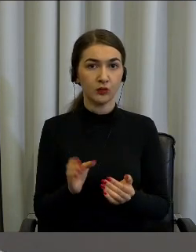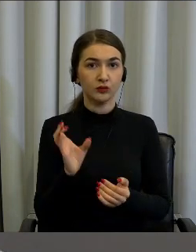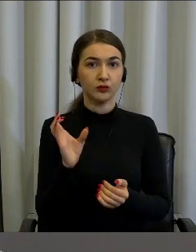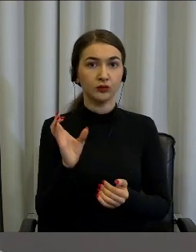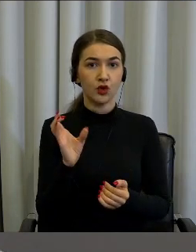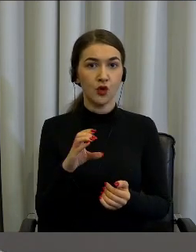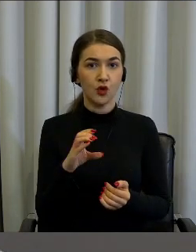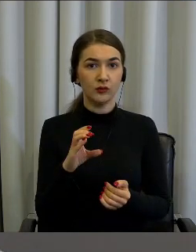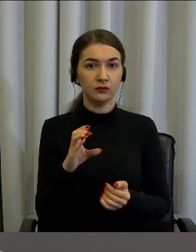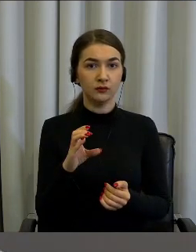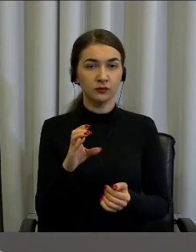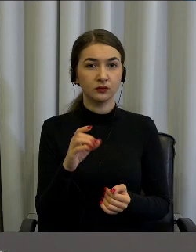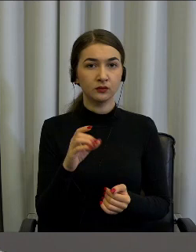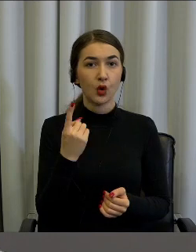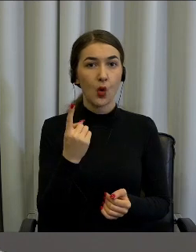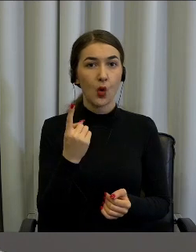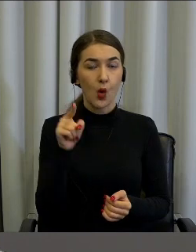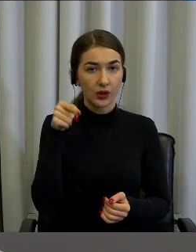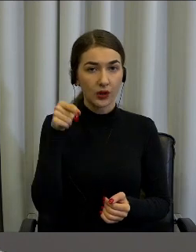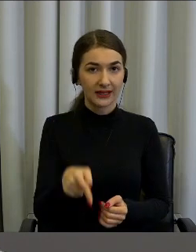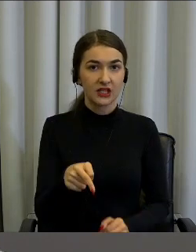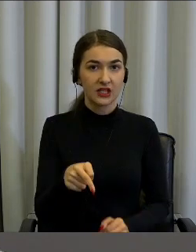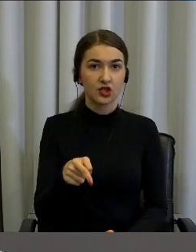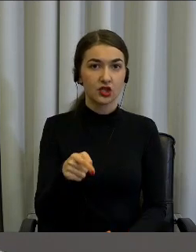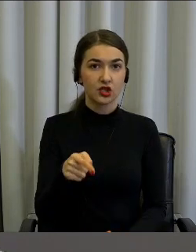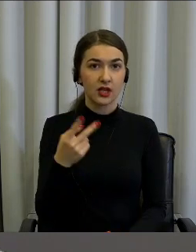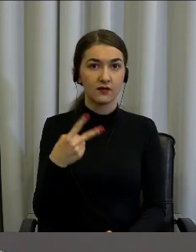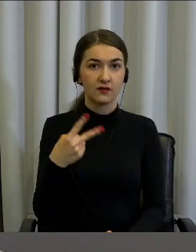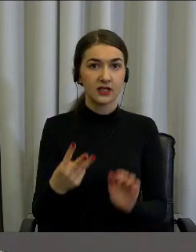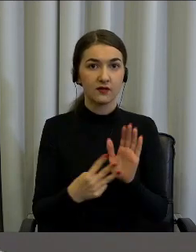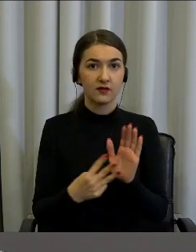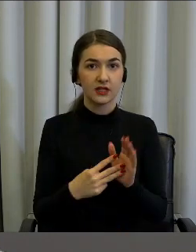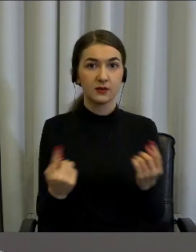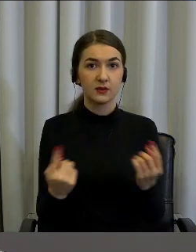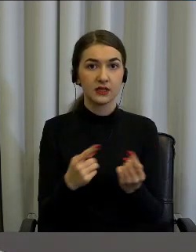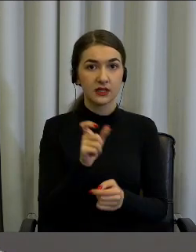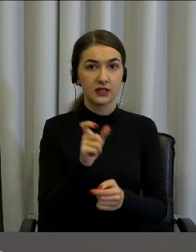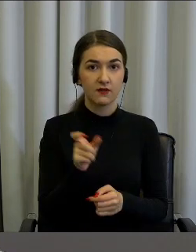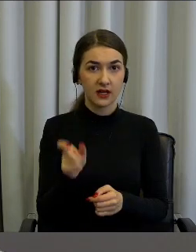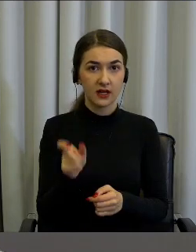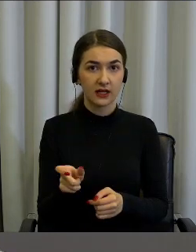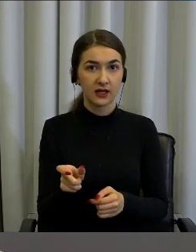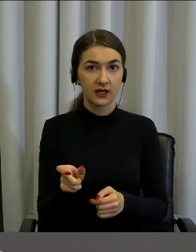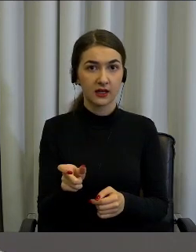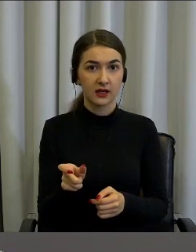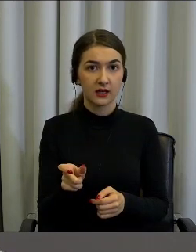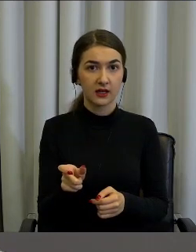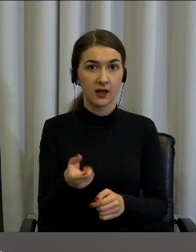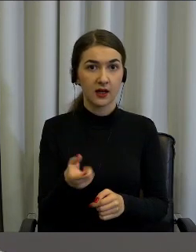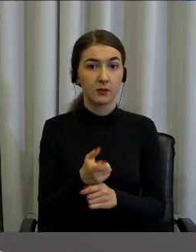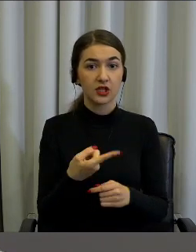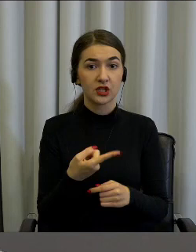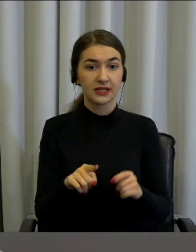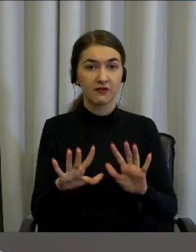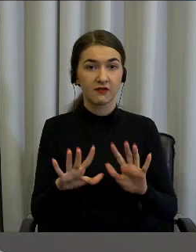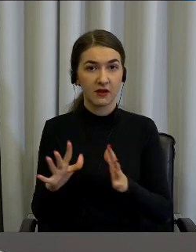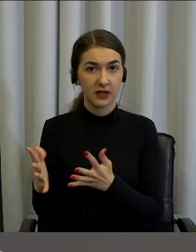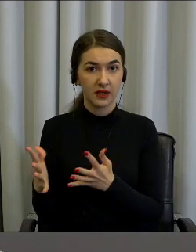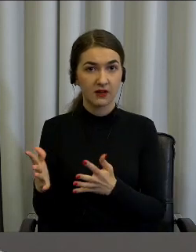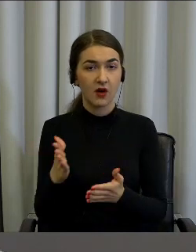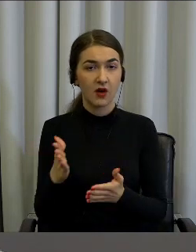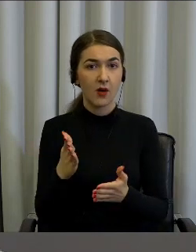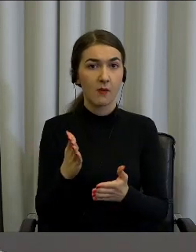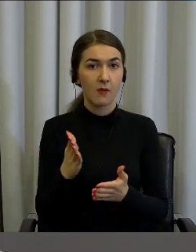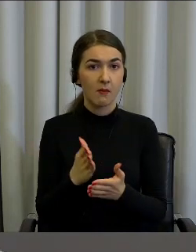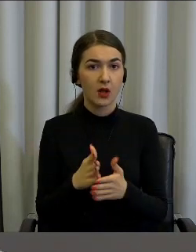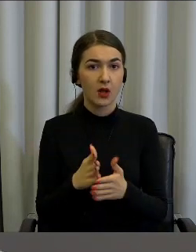100 1228 цивільних ее е більшість і цих випадків е мала місце